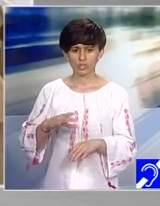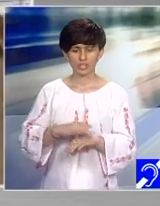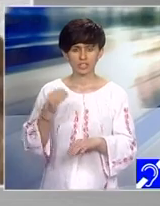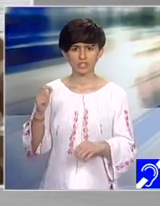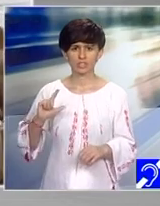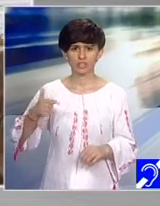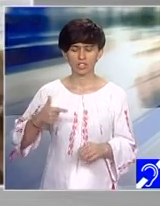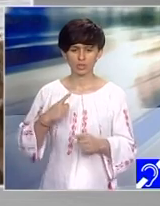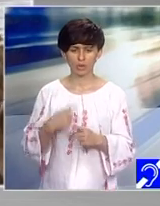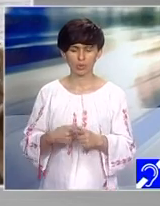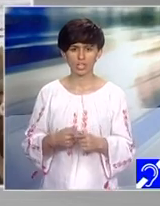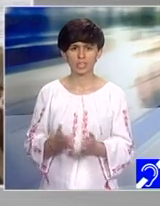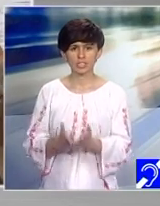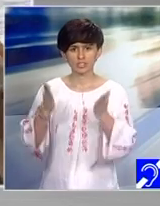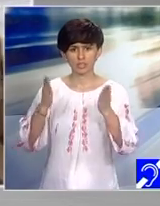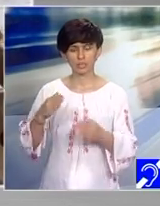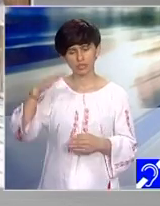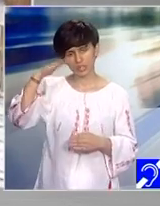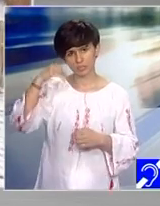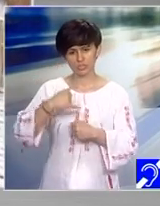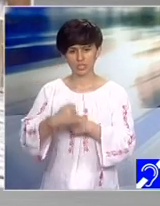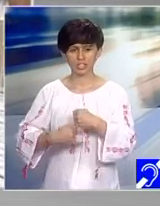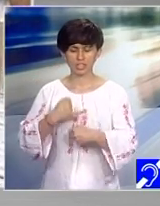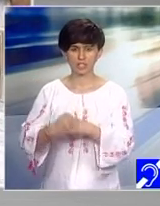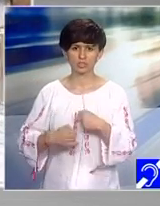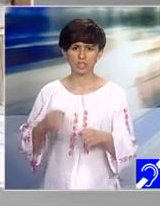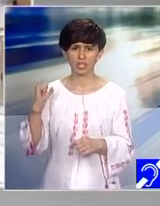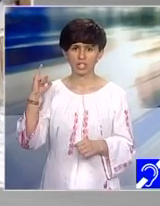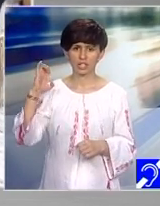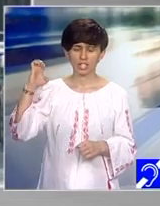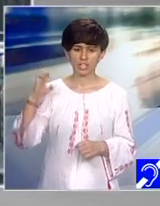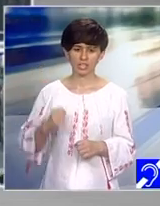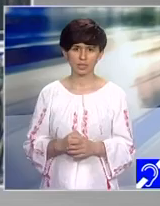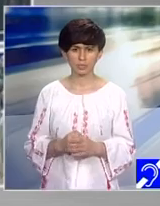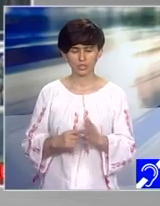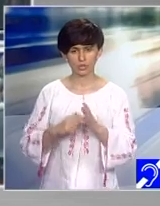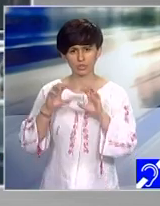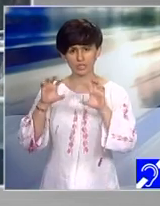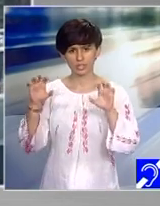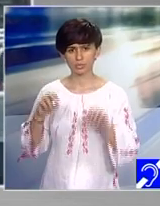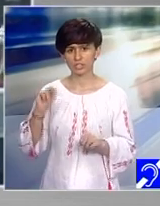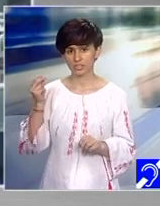a doua oară sărbătorim Ziua Universală a Iei printr-o expoziție unică.